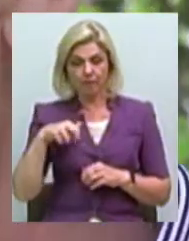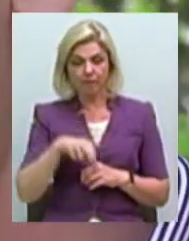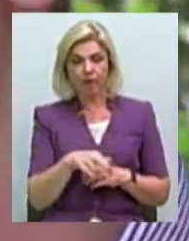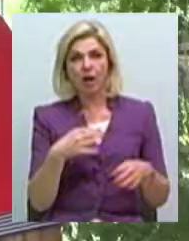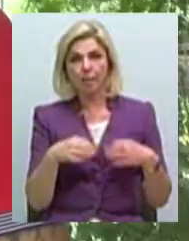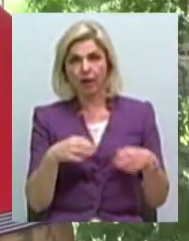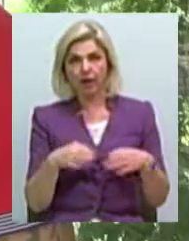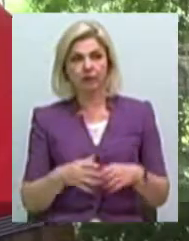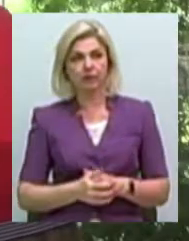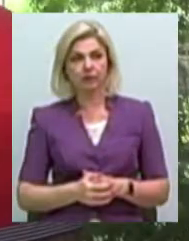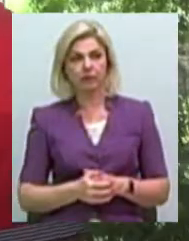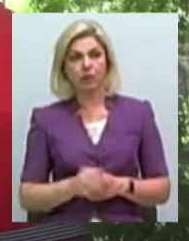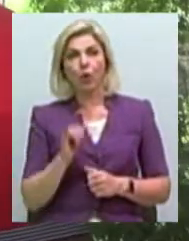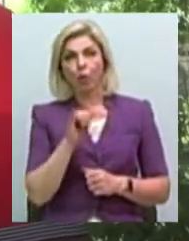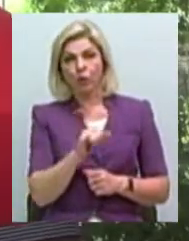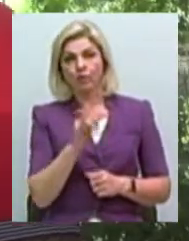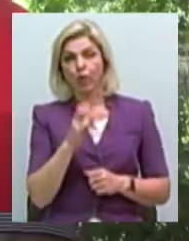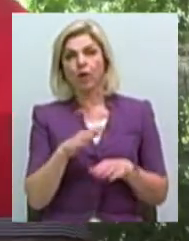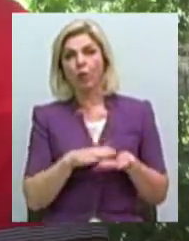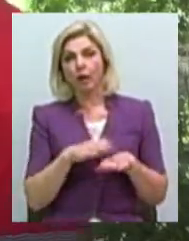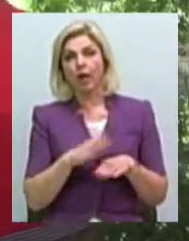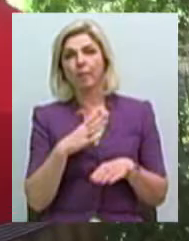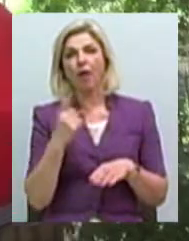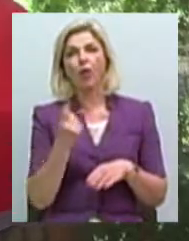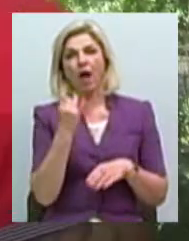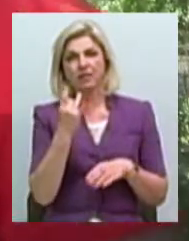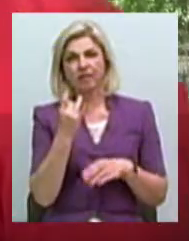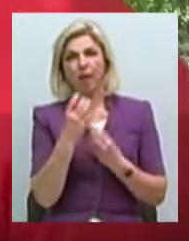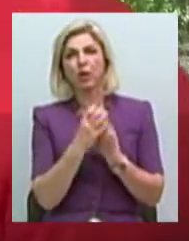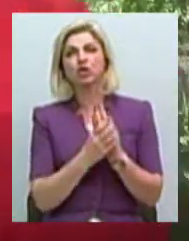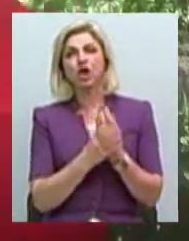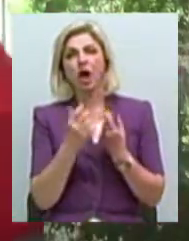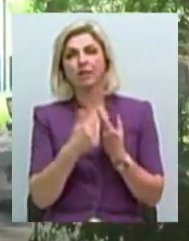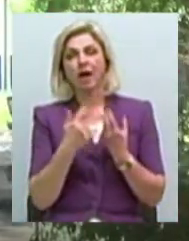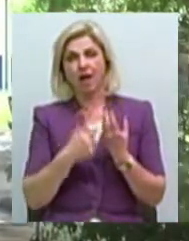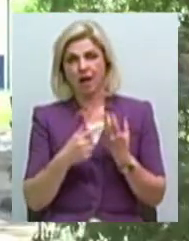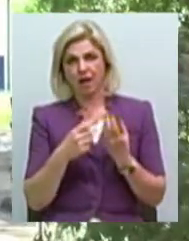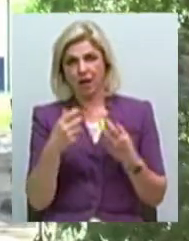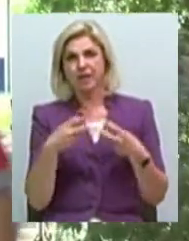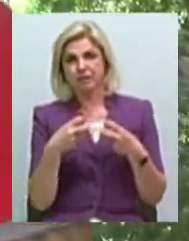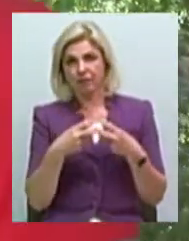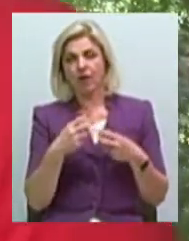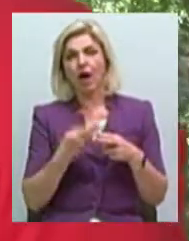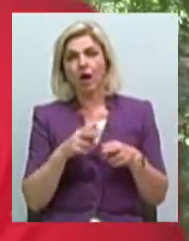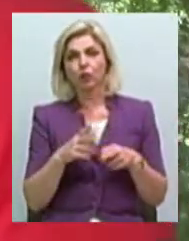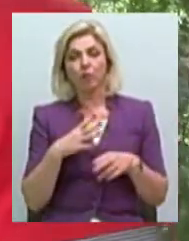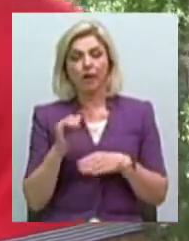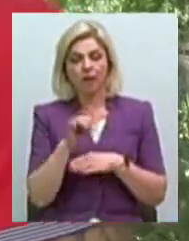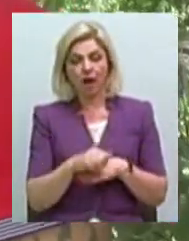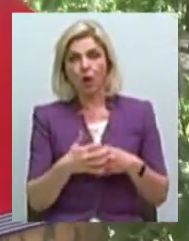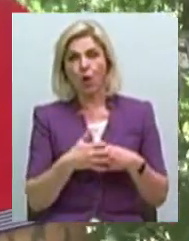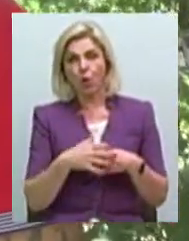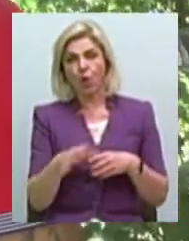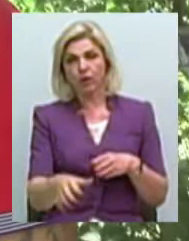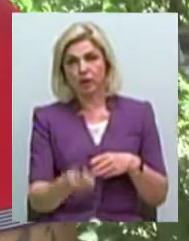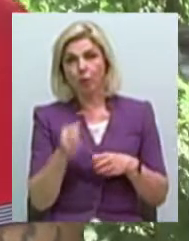говорить Євген. У нього на руці була одноразова перчатка. У нього на руці була одноразова рукавиця, якою він нахилився, взяв цього кота